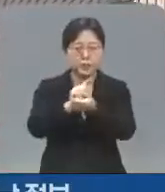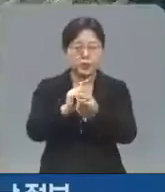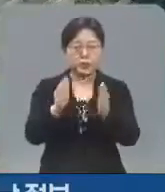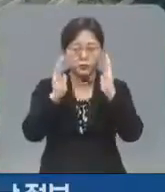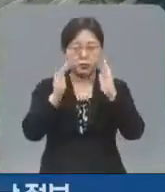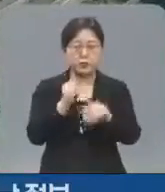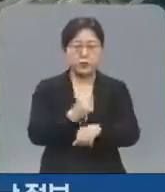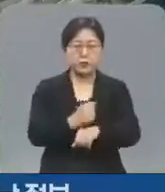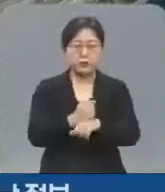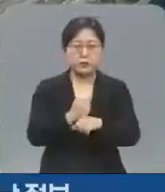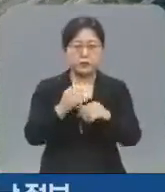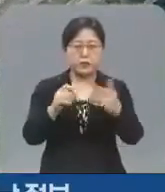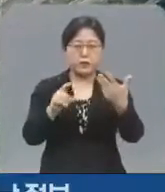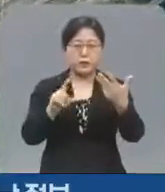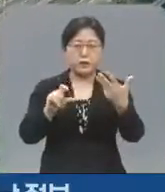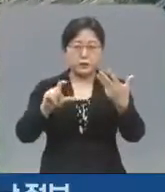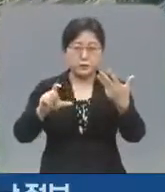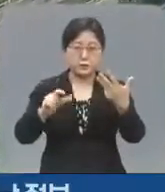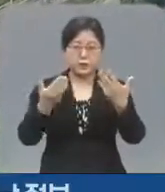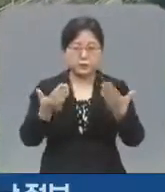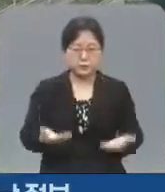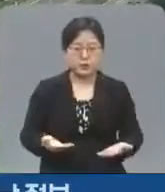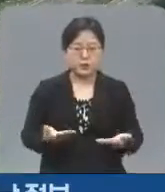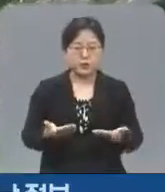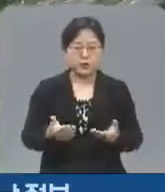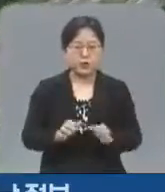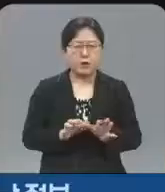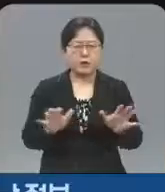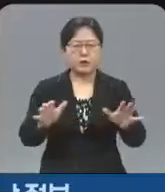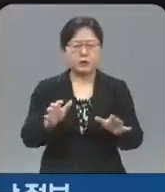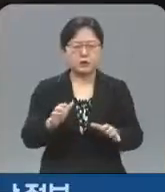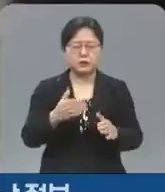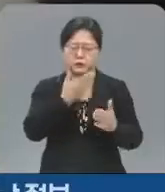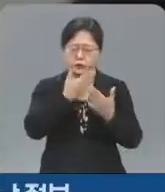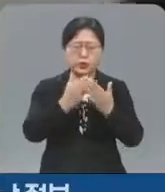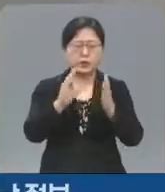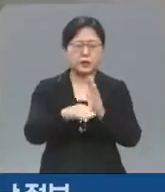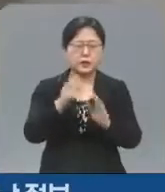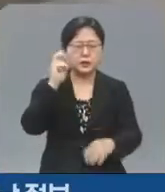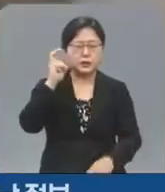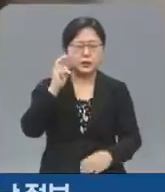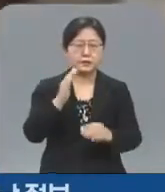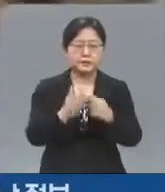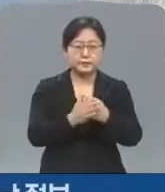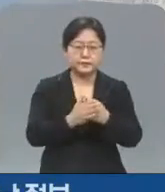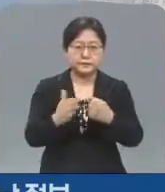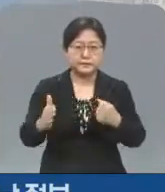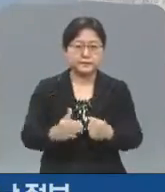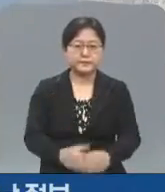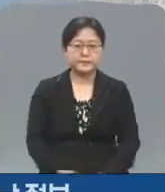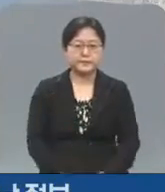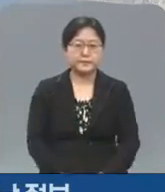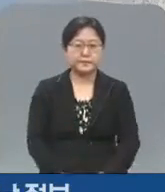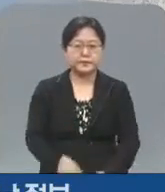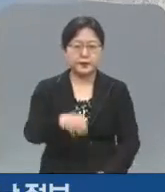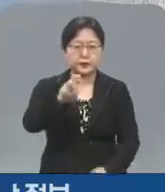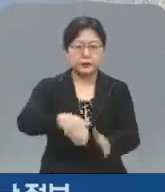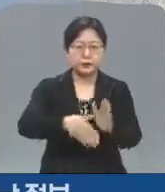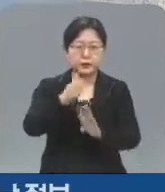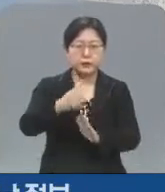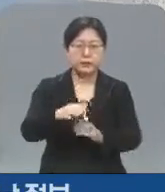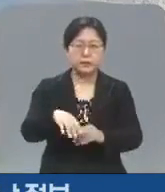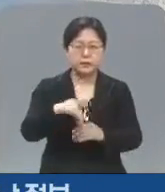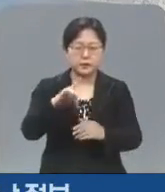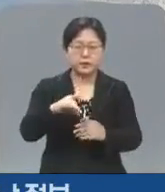데다 광복절 연휴까지 겹치면서 대규모 확산 여부를 결정하는 분수령이 될 것으로 예상되기 때문입니다. 광주시는